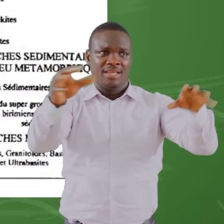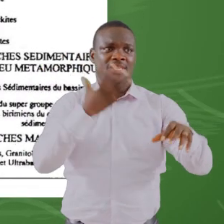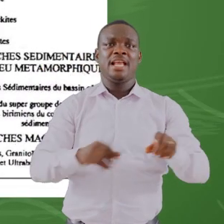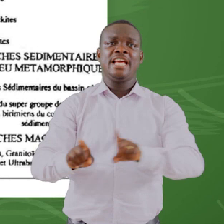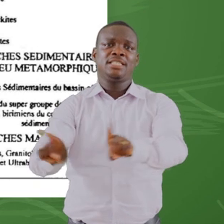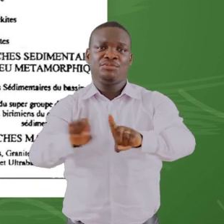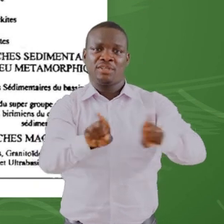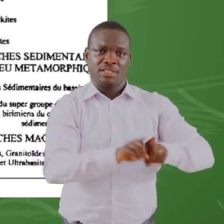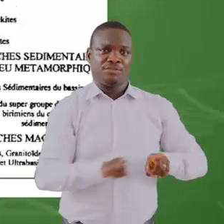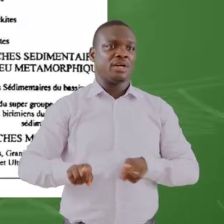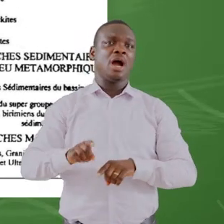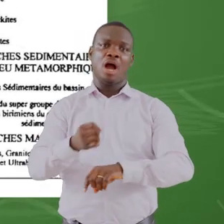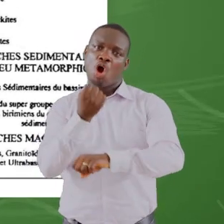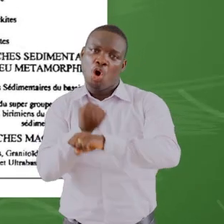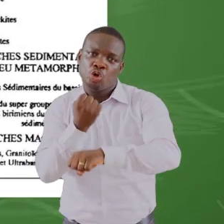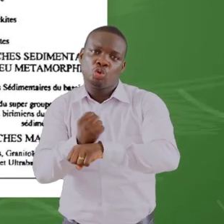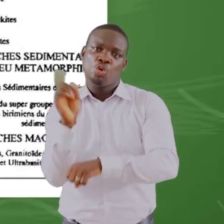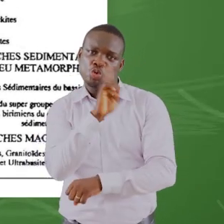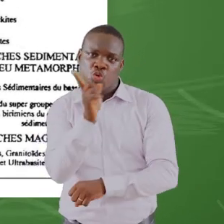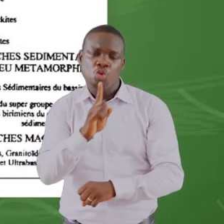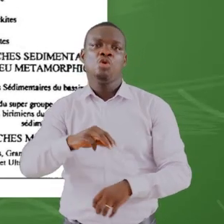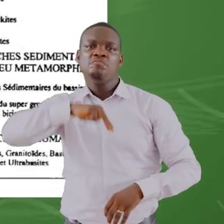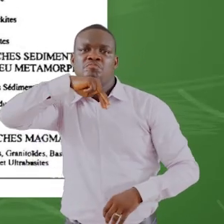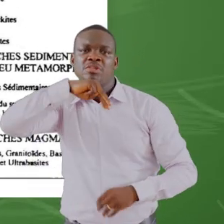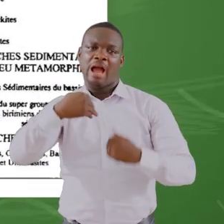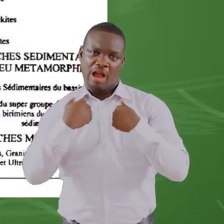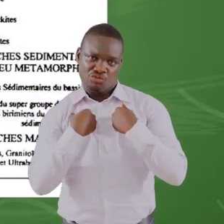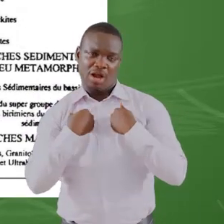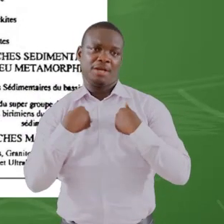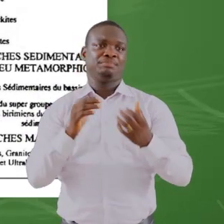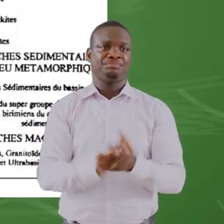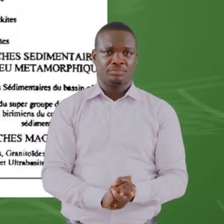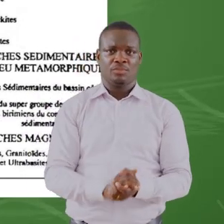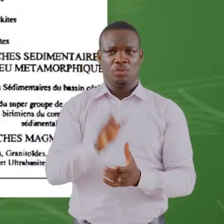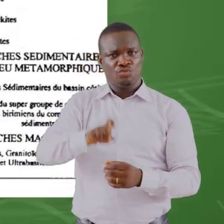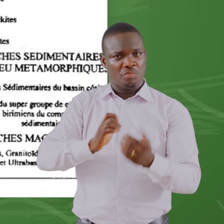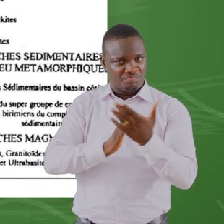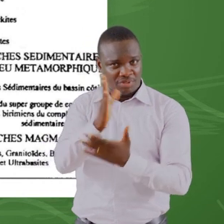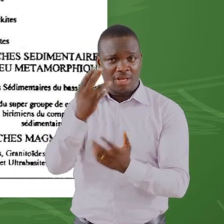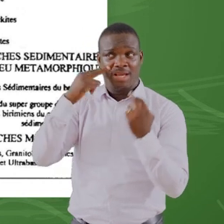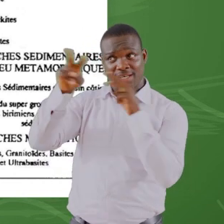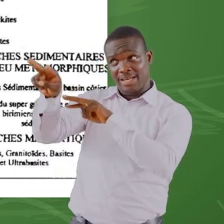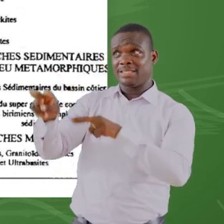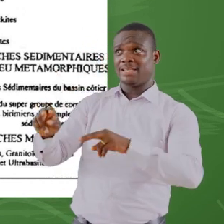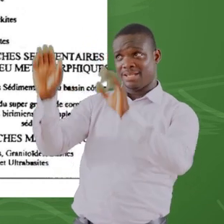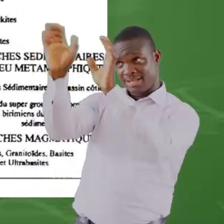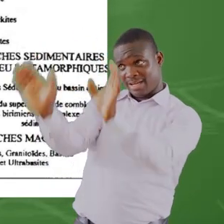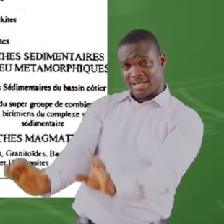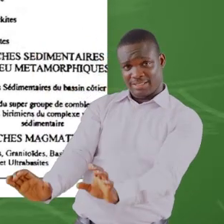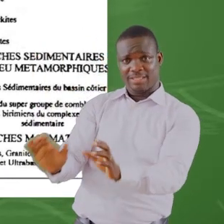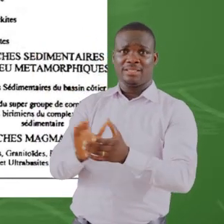renferment. Observez cette carte. Nous avons plusieurs ressources minières. En petit 2, nous